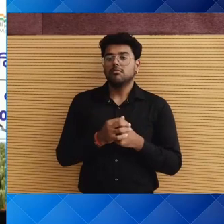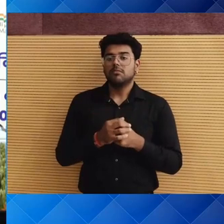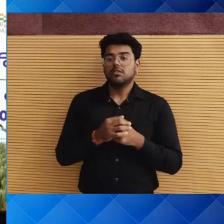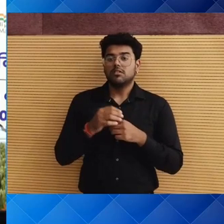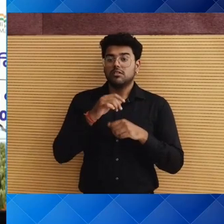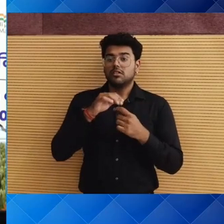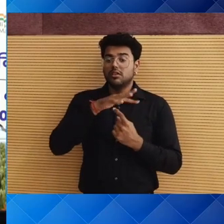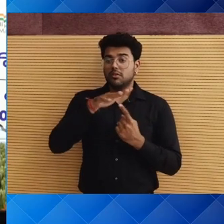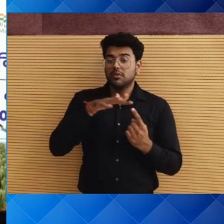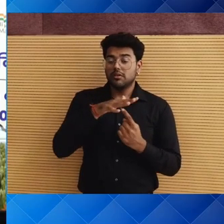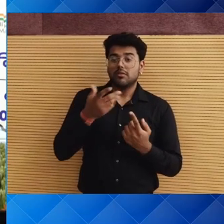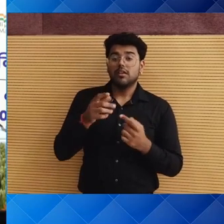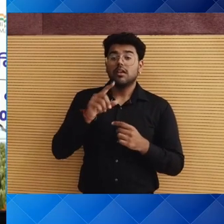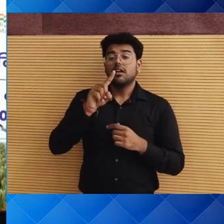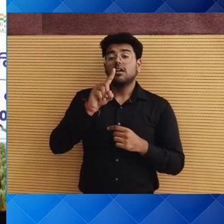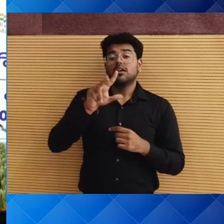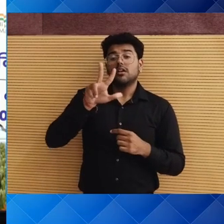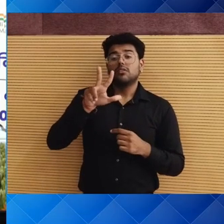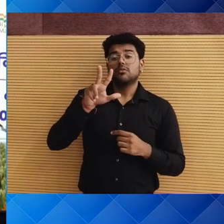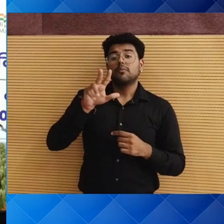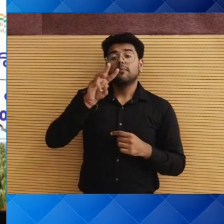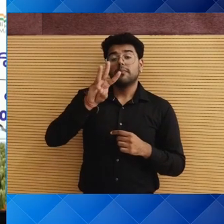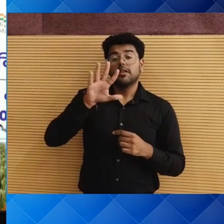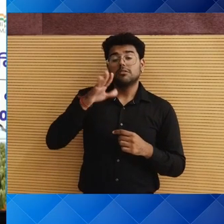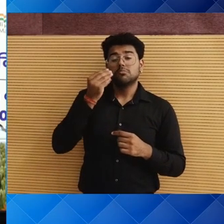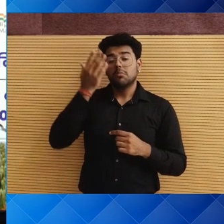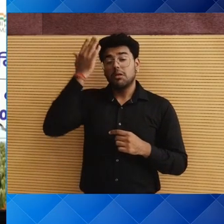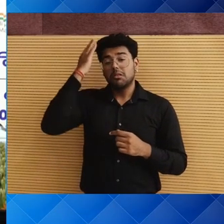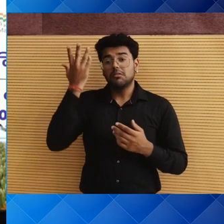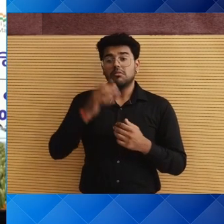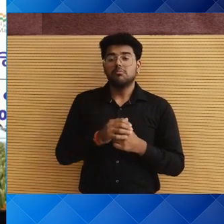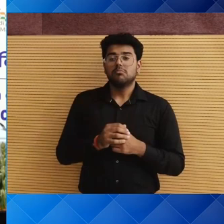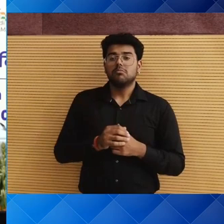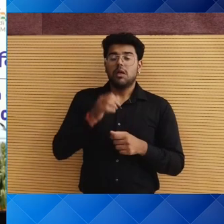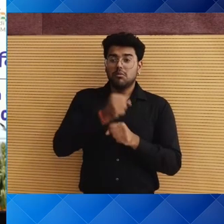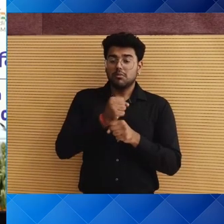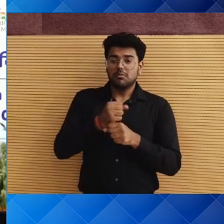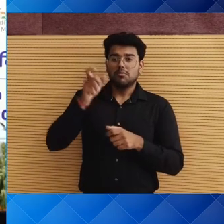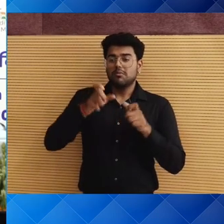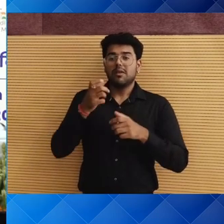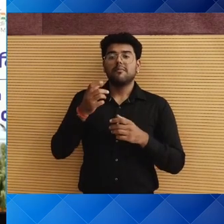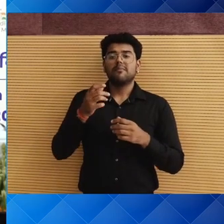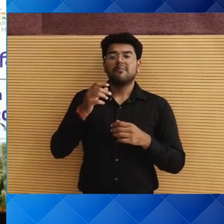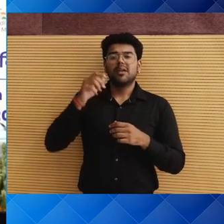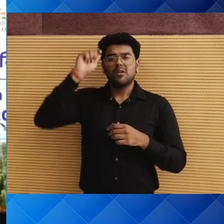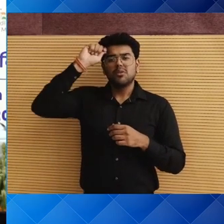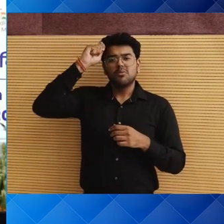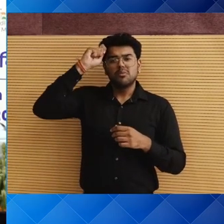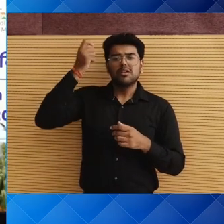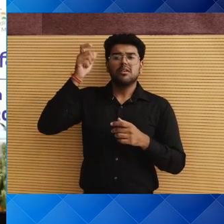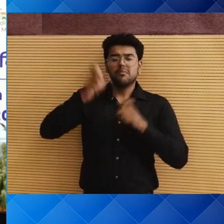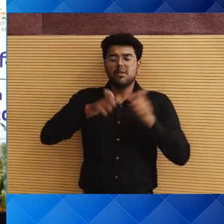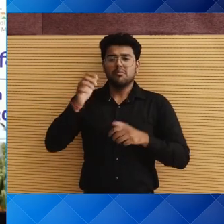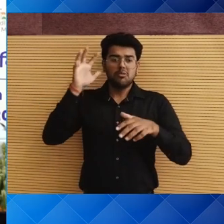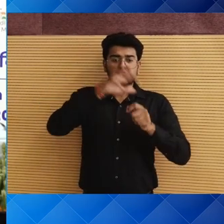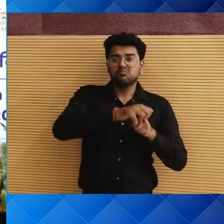1835 में भारत को उन दिनों की शासक जो लोग थे ब्रिटिशर्स, उनको